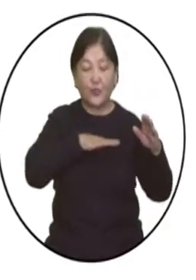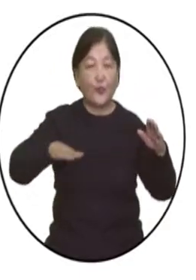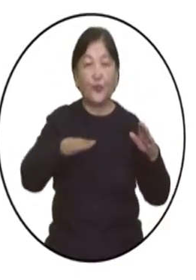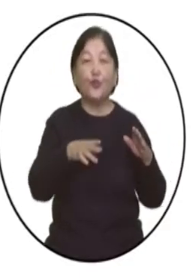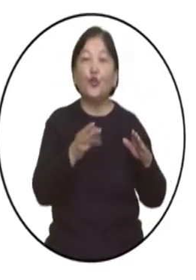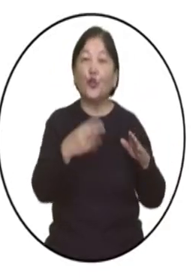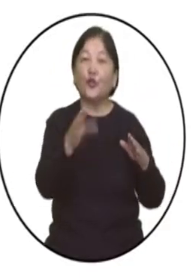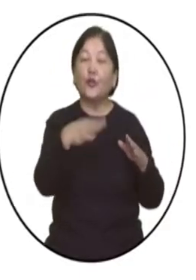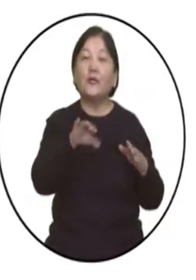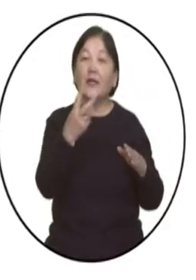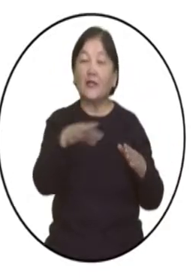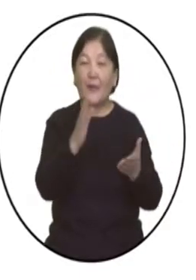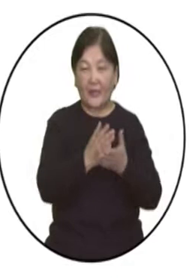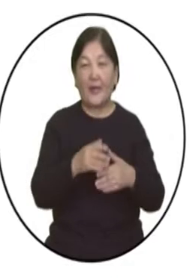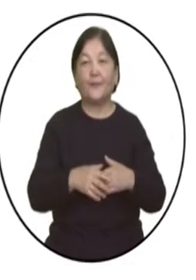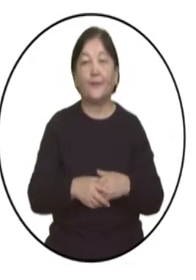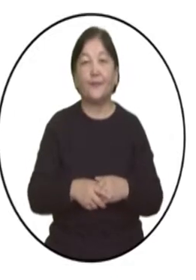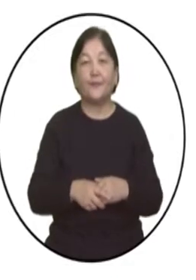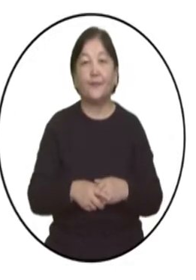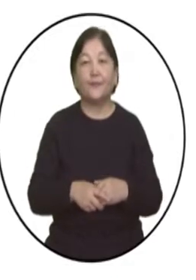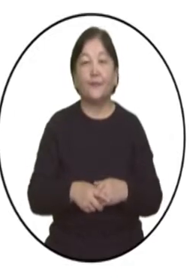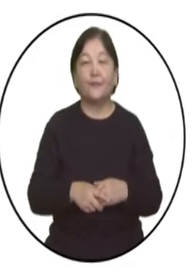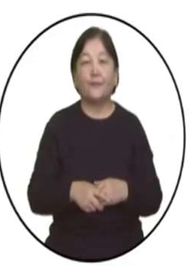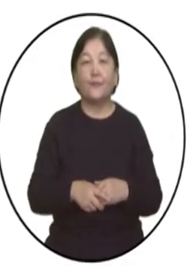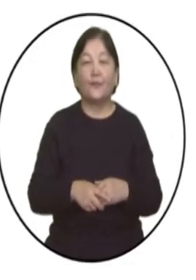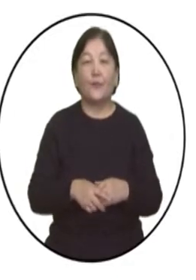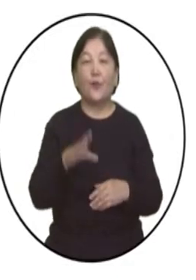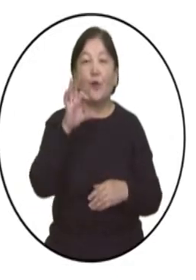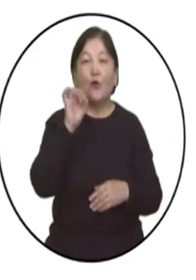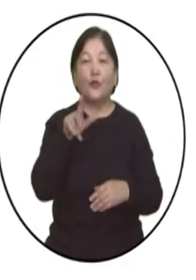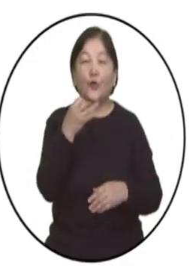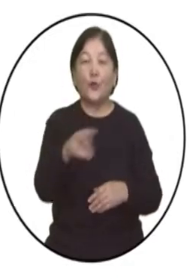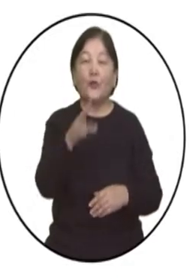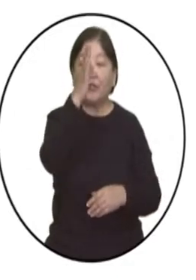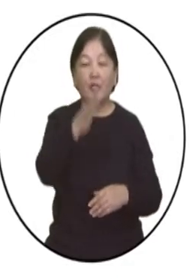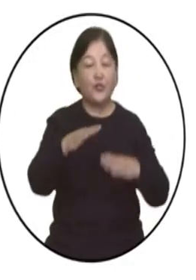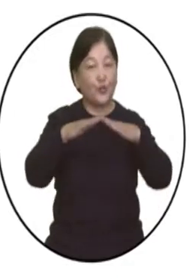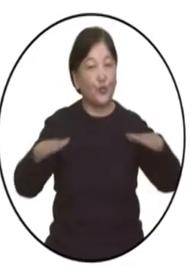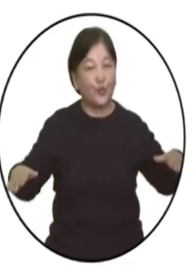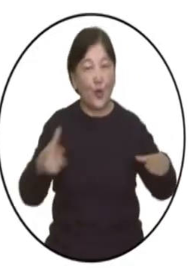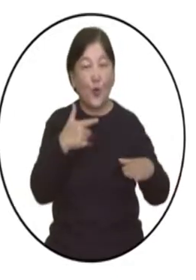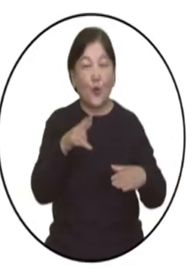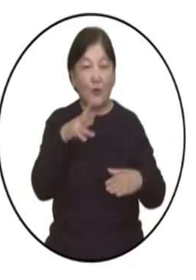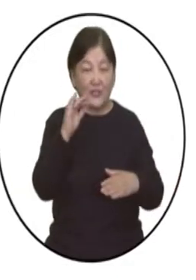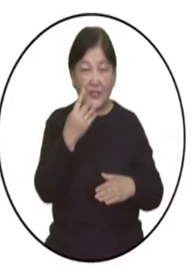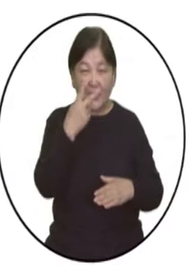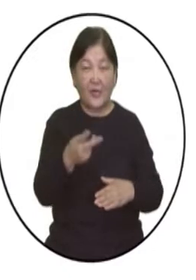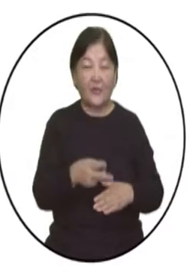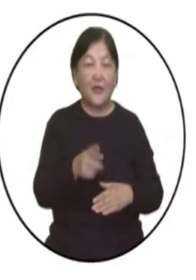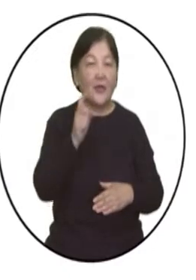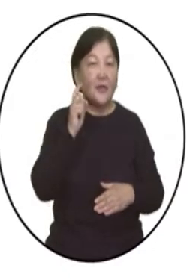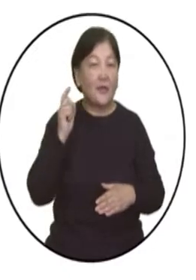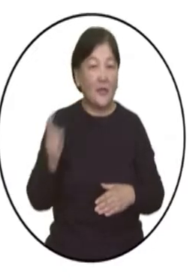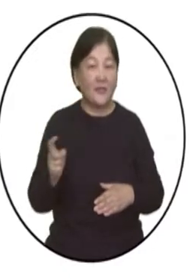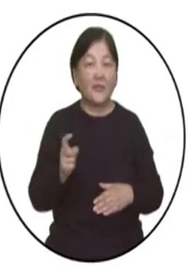дарааллаар дугаарлагдаж байна нэ. За, окторгуйн тэгшинцэгт координатын системд аливаа цэгийн байрлалыг X, Y,